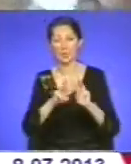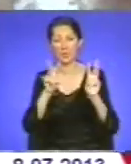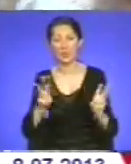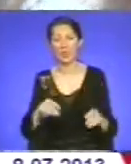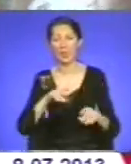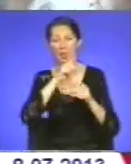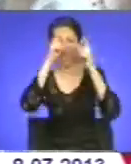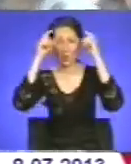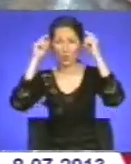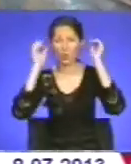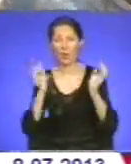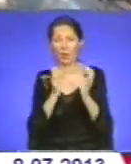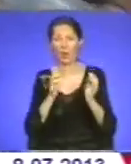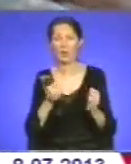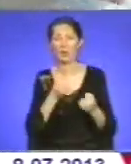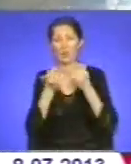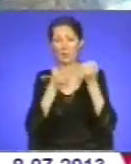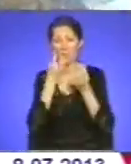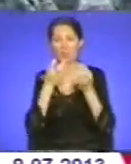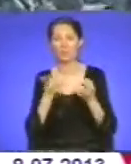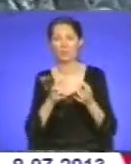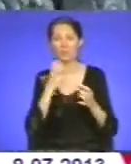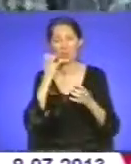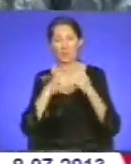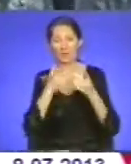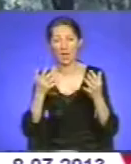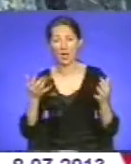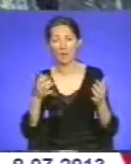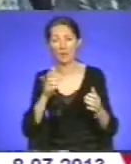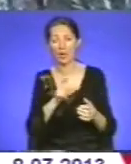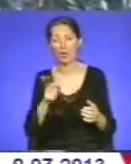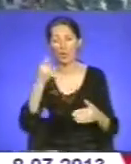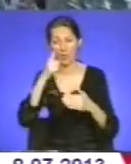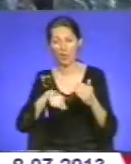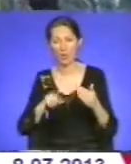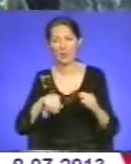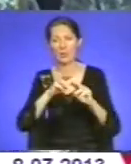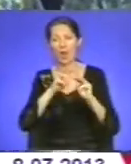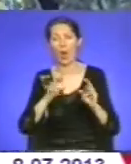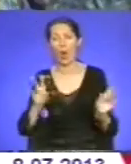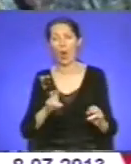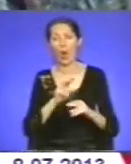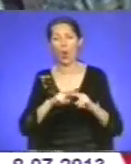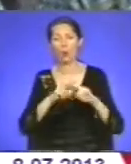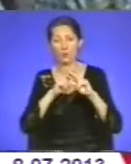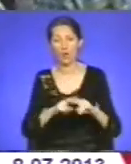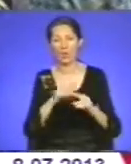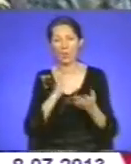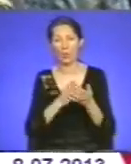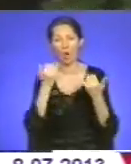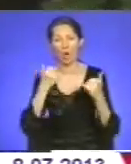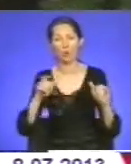трав, злаків та ягід. Люди вірять, після освячення вони мають чудодійну силу та оберігають домівку від усього